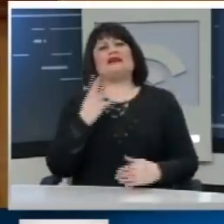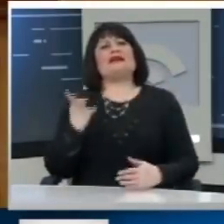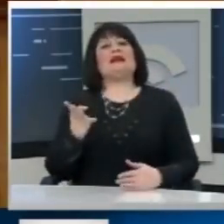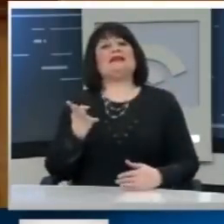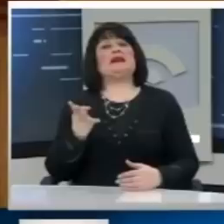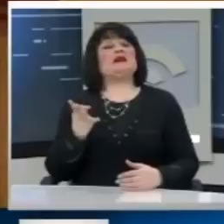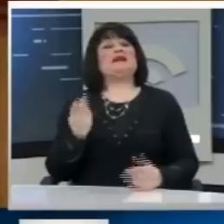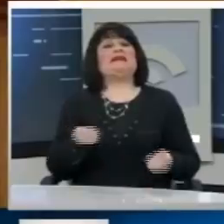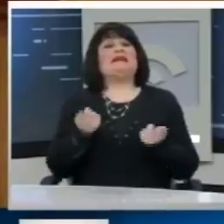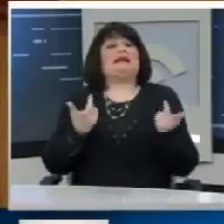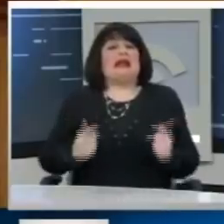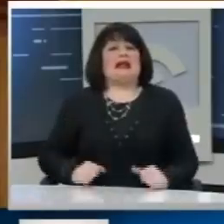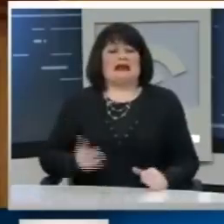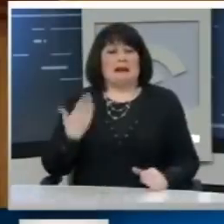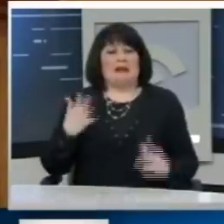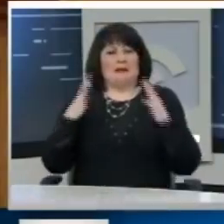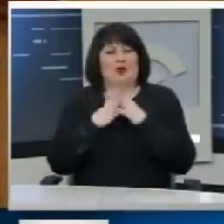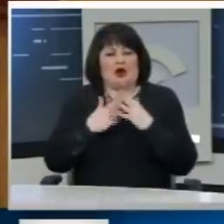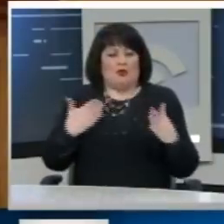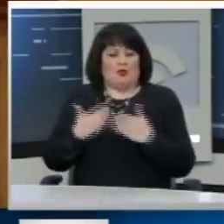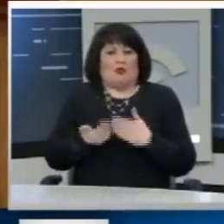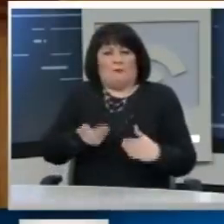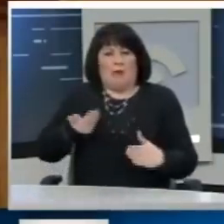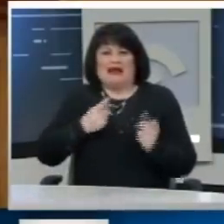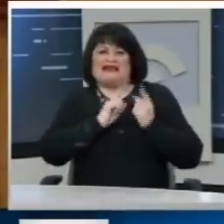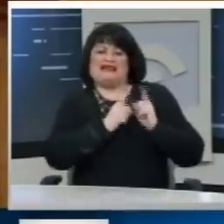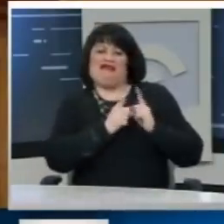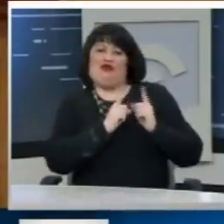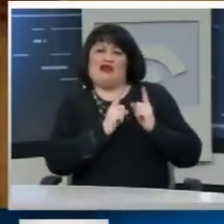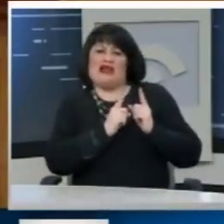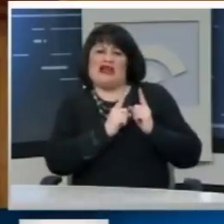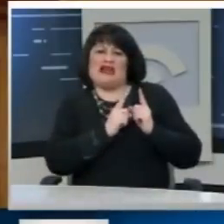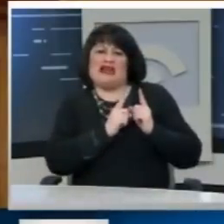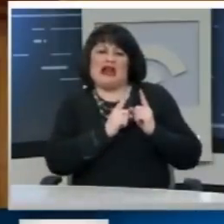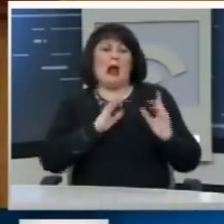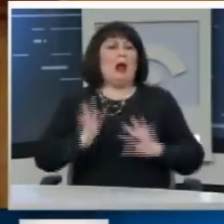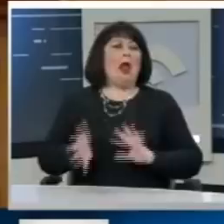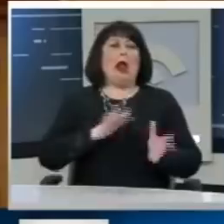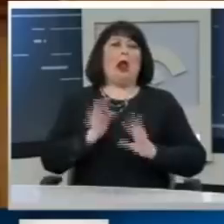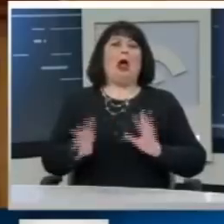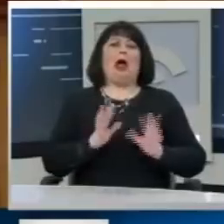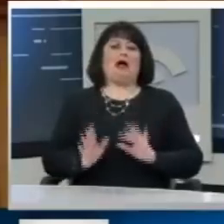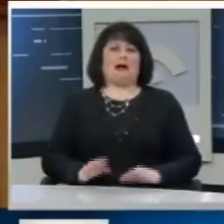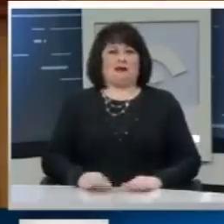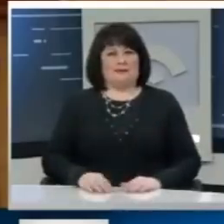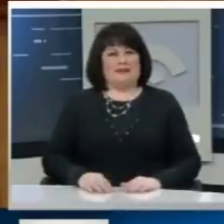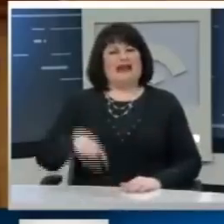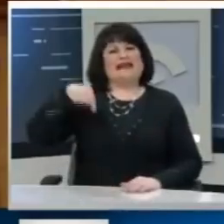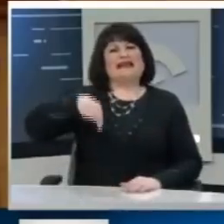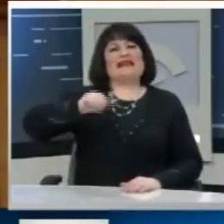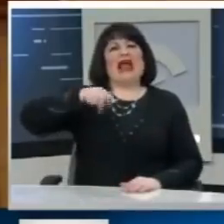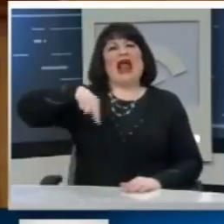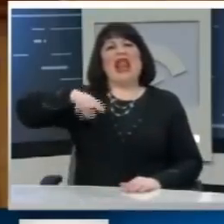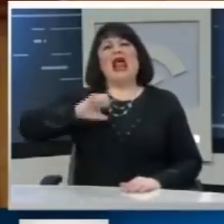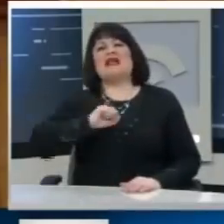1944 στις αρχές, πριν τελειώσει ο πόλεμος? Συμφωνία Ντάλλες, Άλαν Ντάλλες, ο αρχηγός της μετέπειτα